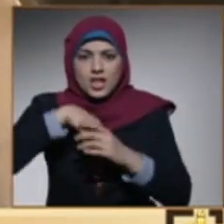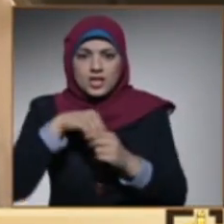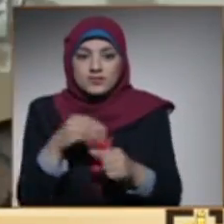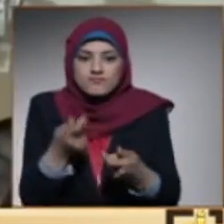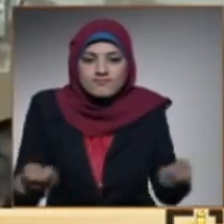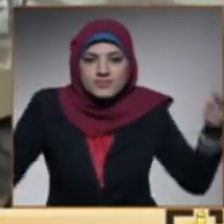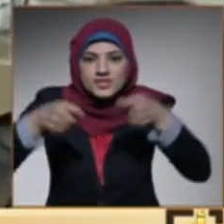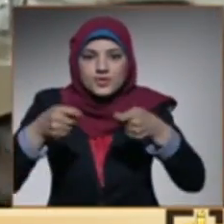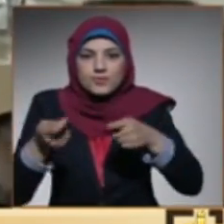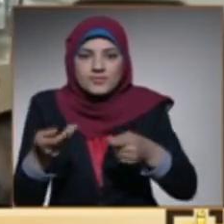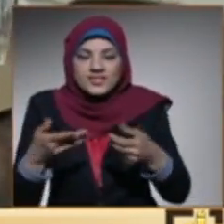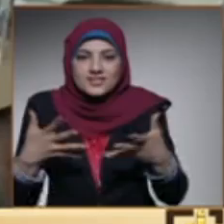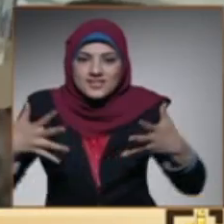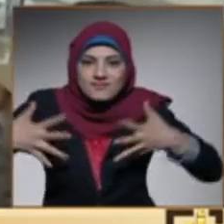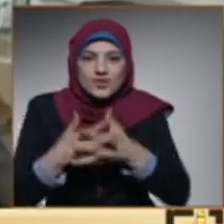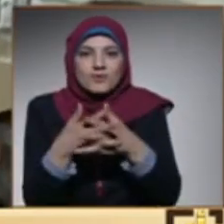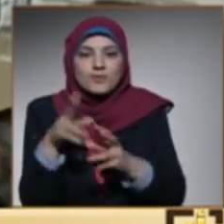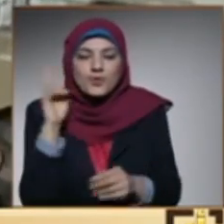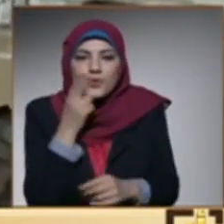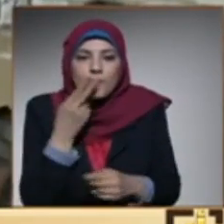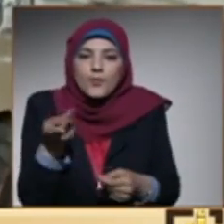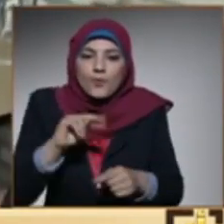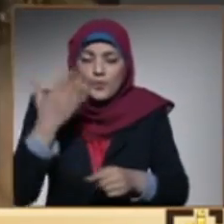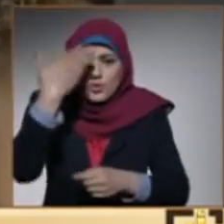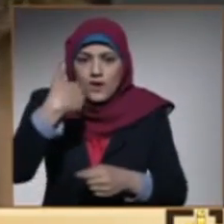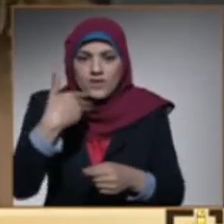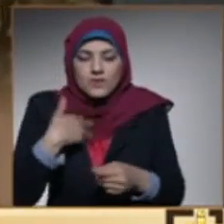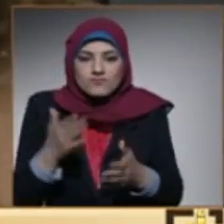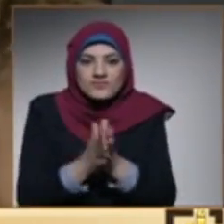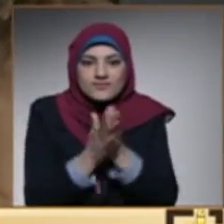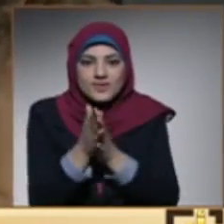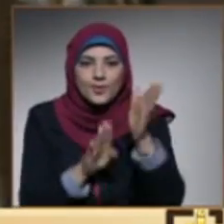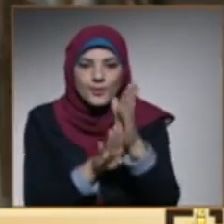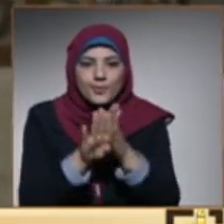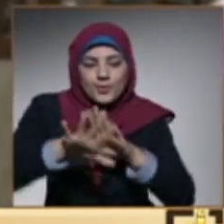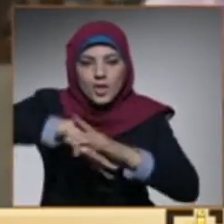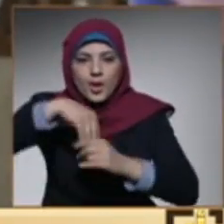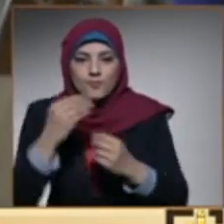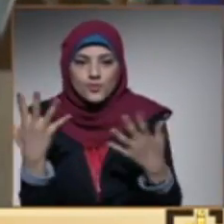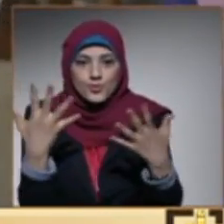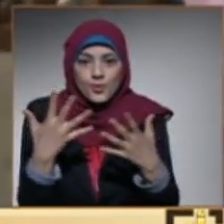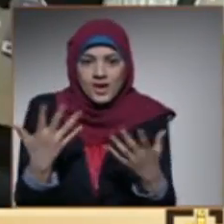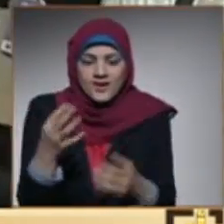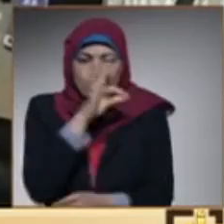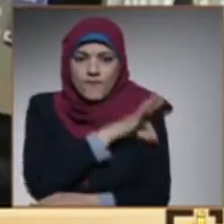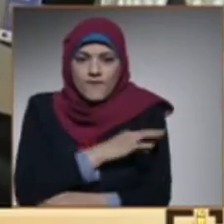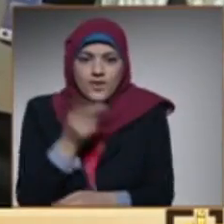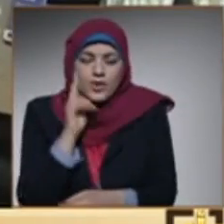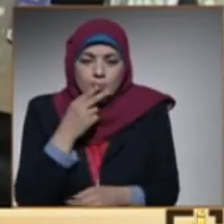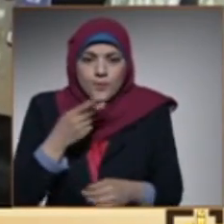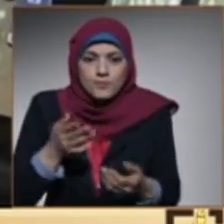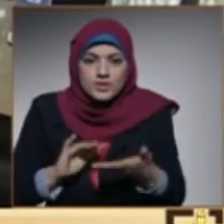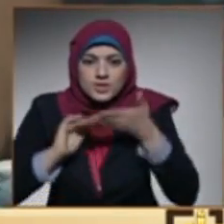من التضامن بين الصم وأنصارهم ويستخدم لتحفيز جهود أكبر لتعزيز حقوق الصم في جميع أنحاء